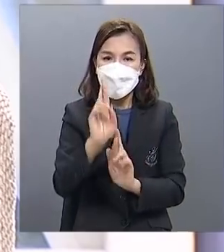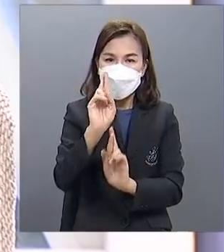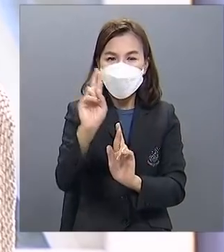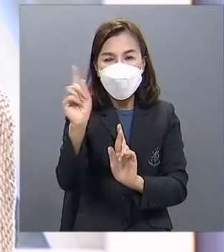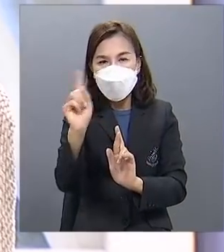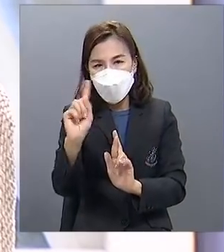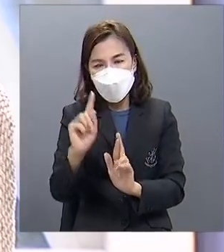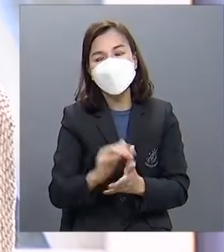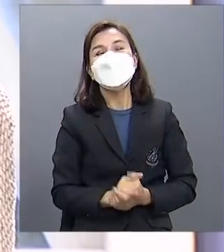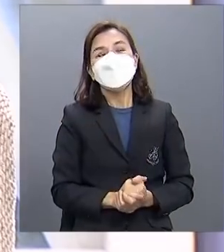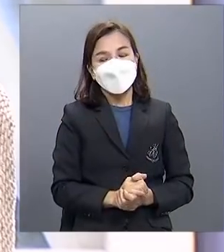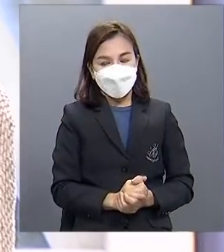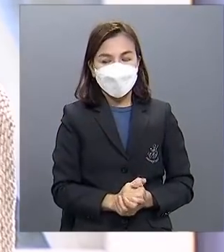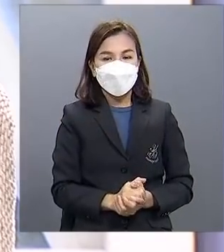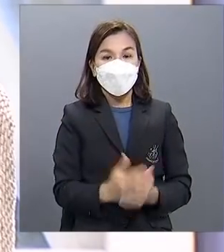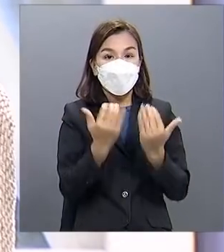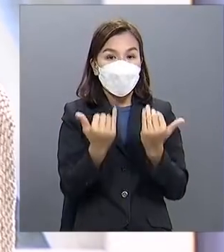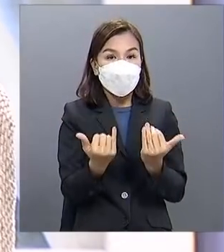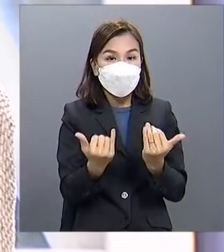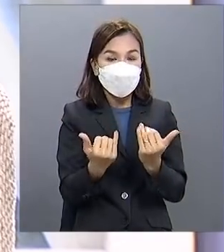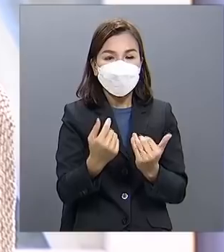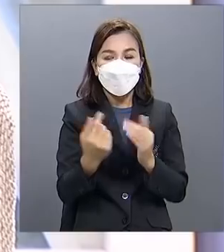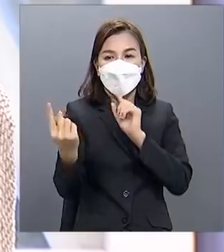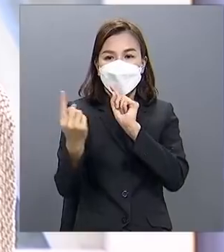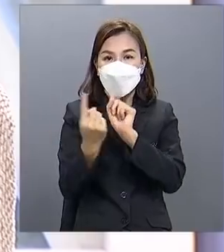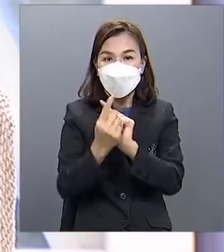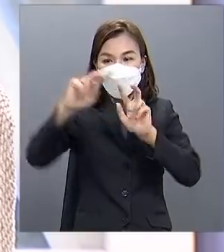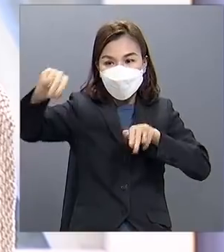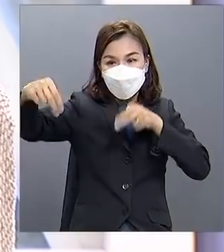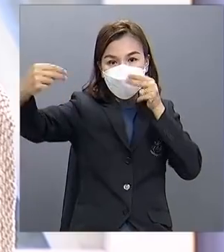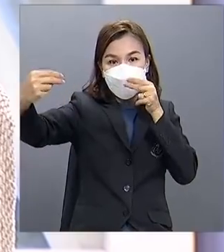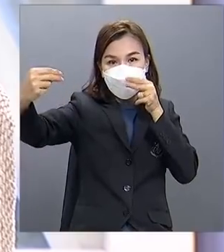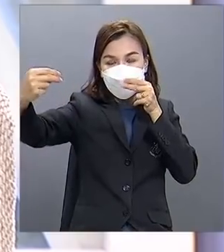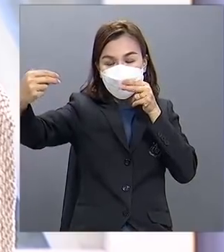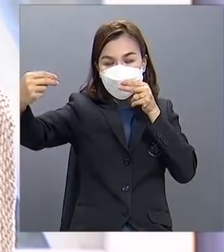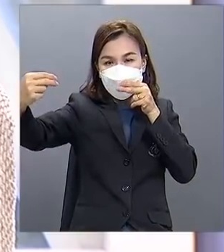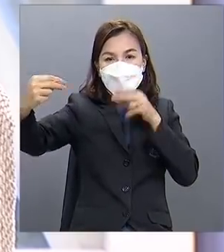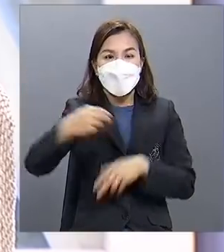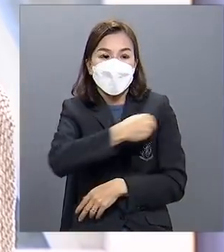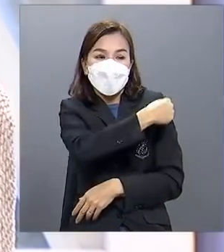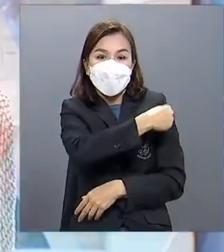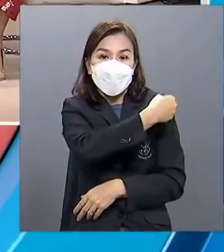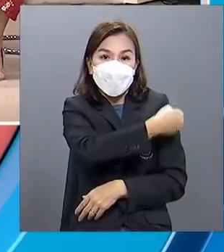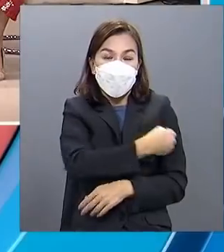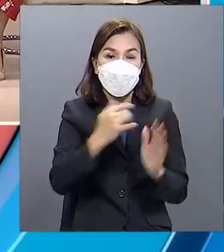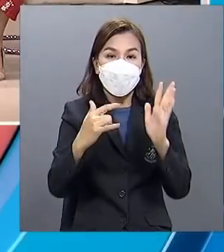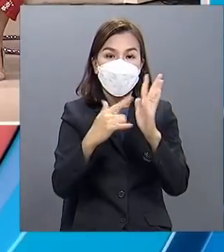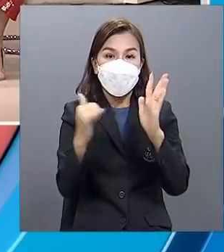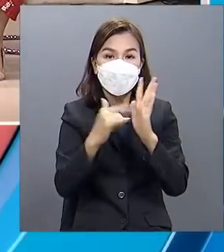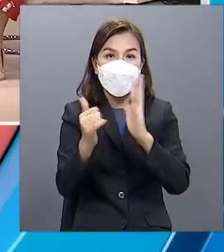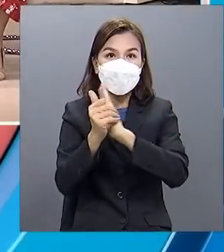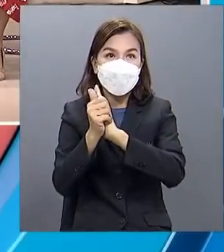คะเช้านี้เราร่วมพูดคุยในรายการผ่าน Video Callค่ะกับผู้ช่วยศาสตราจารย์เภสัชกรบดินทร์ติ้วสุวรรณจากคณะ